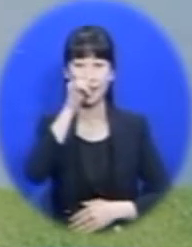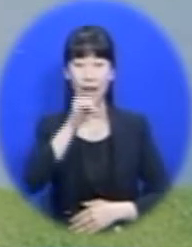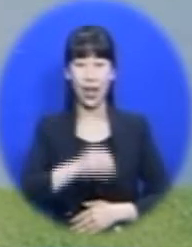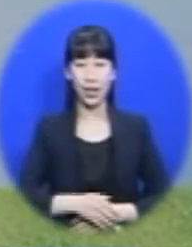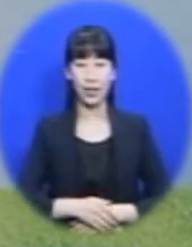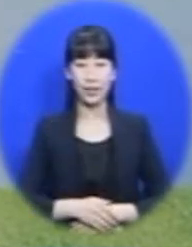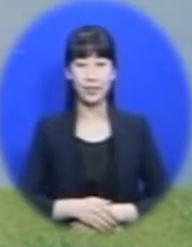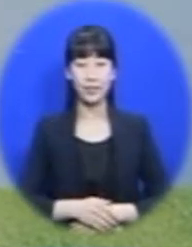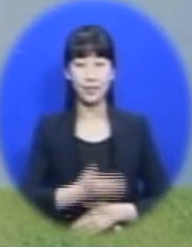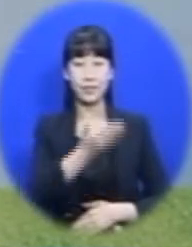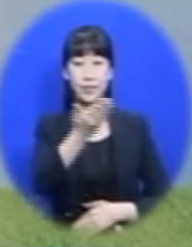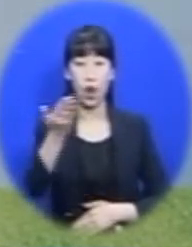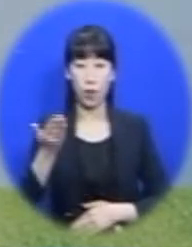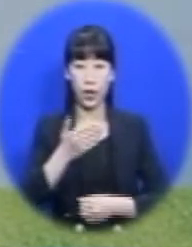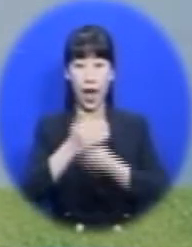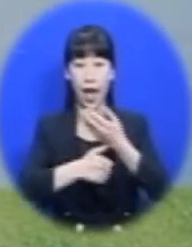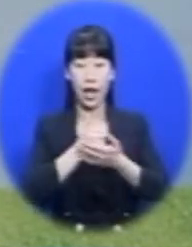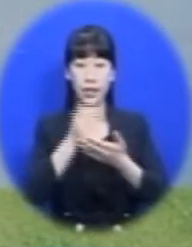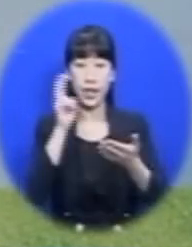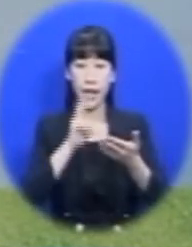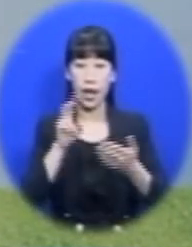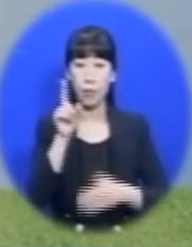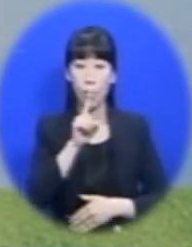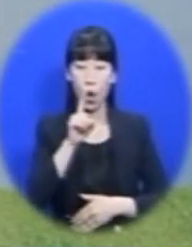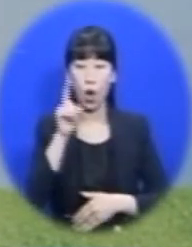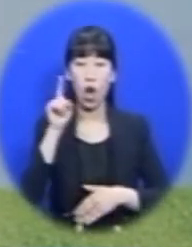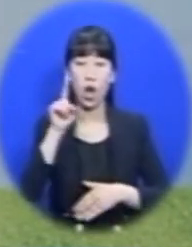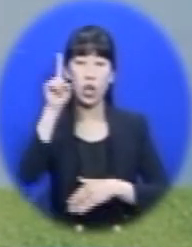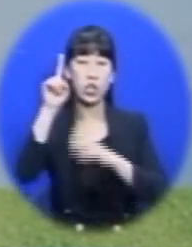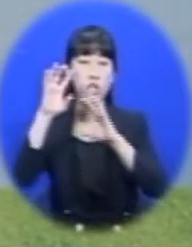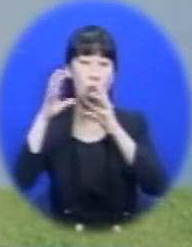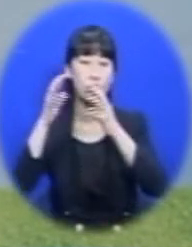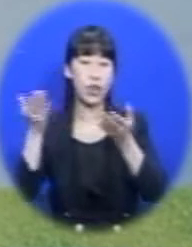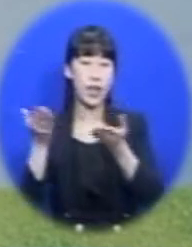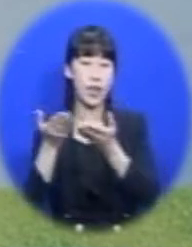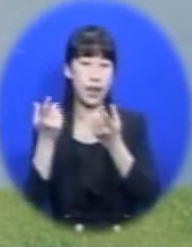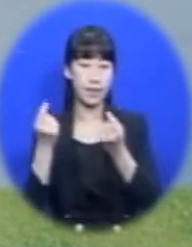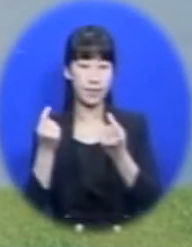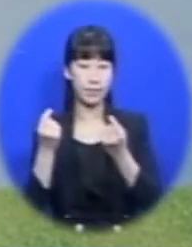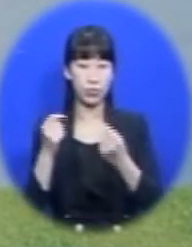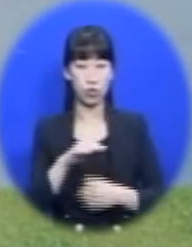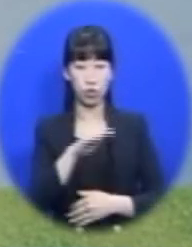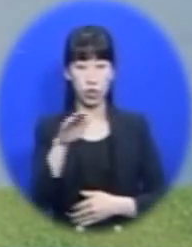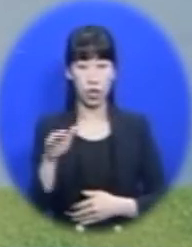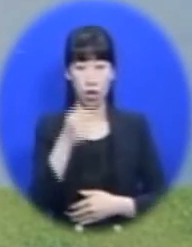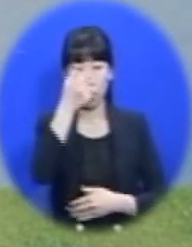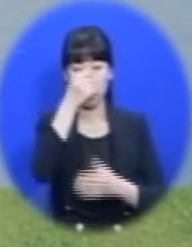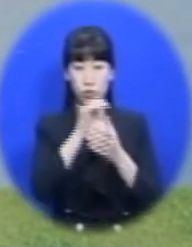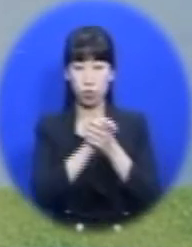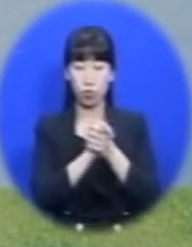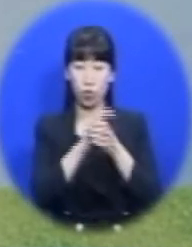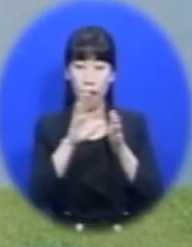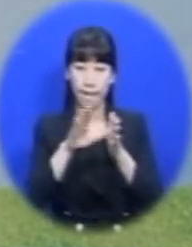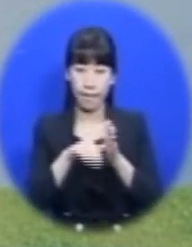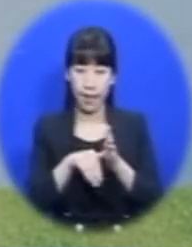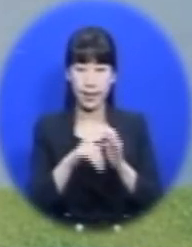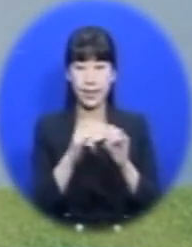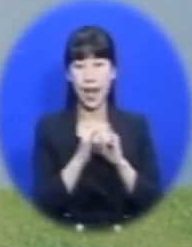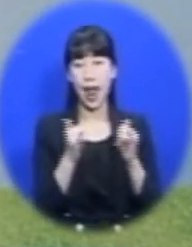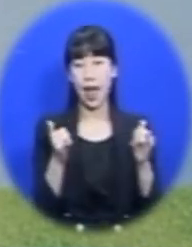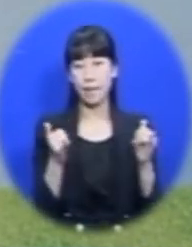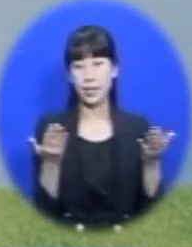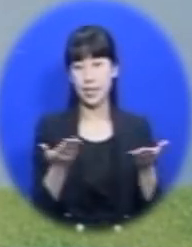여러분, 하나님을 찬양하는 것은요, 천국의 일입니다. 우리가 기도할 때는 그건 사람의 일이죠,